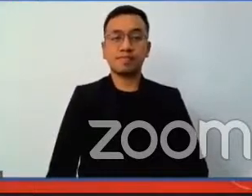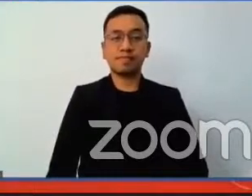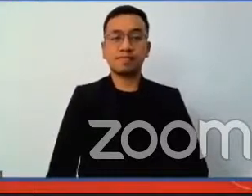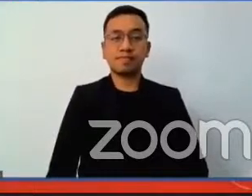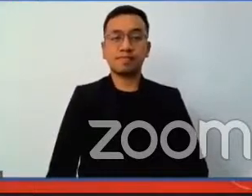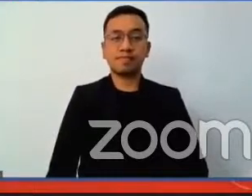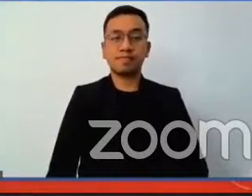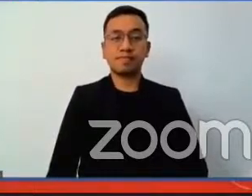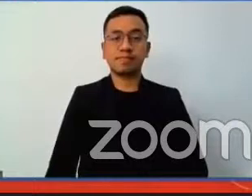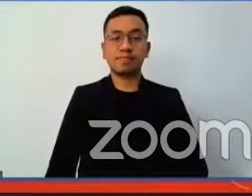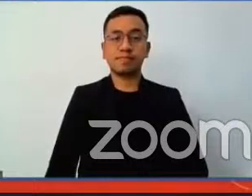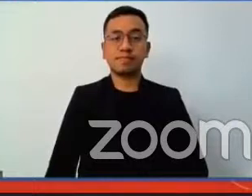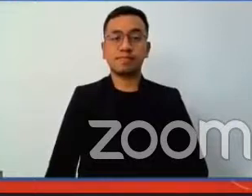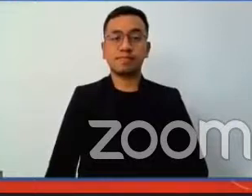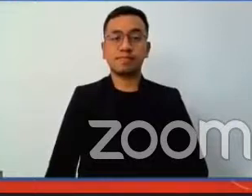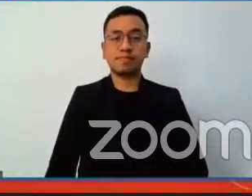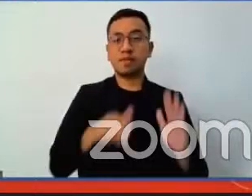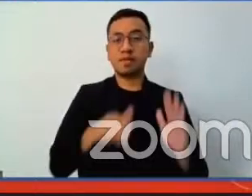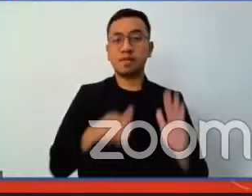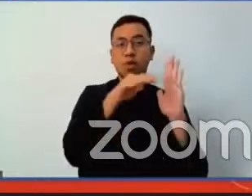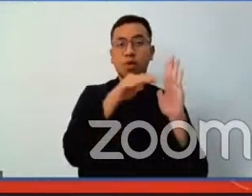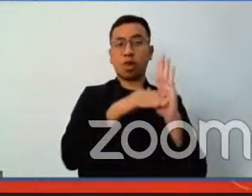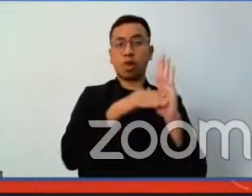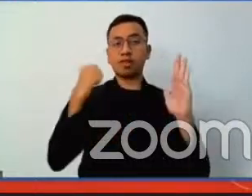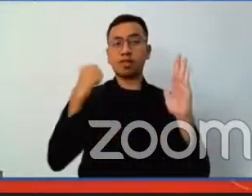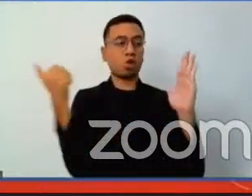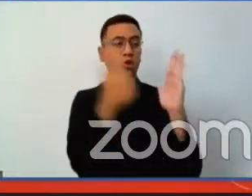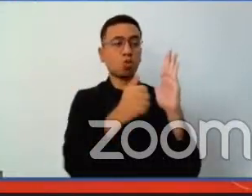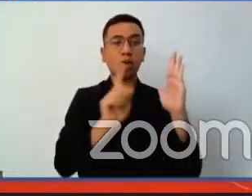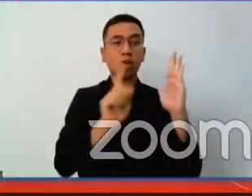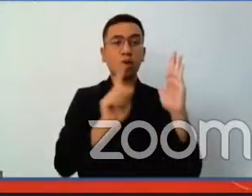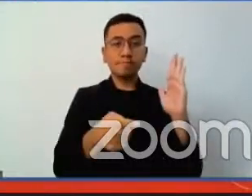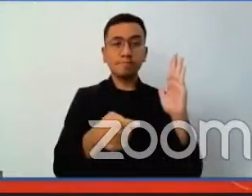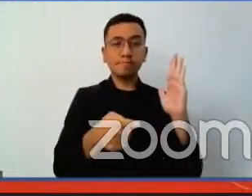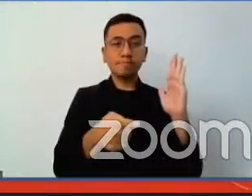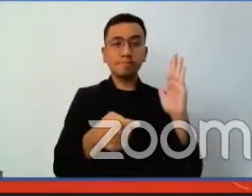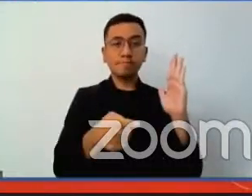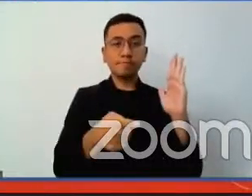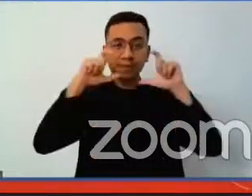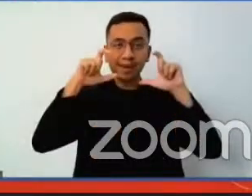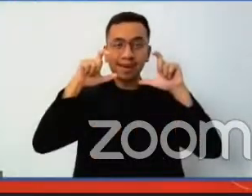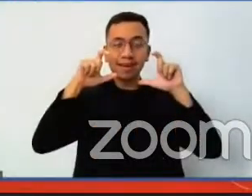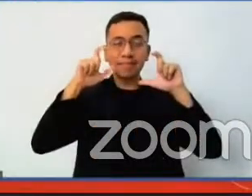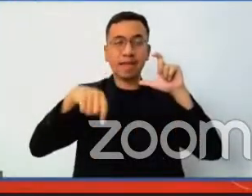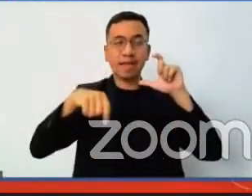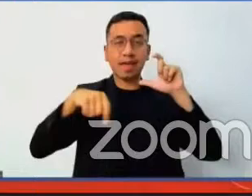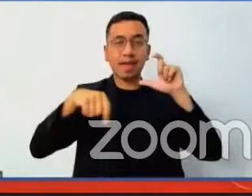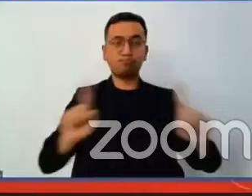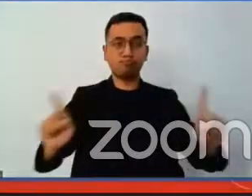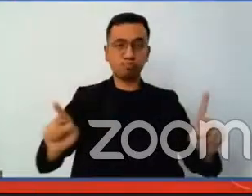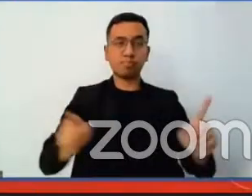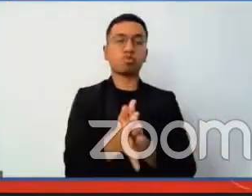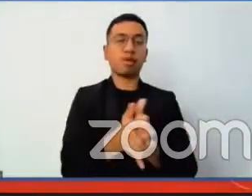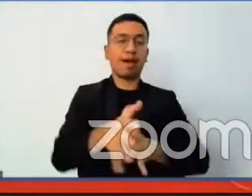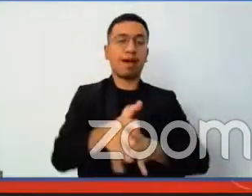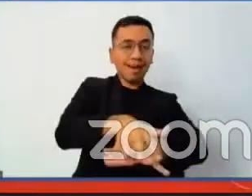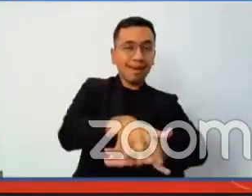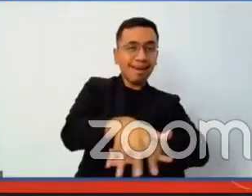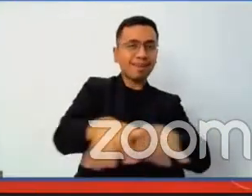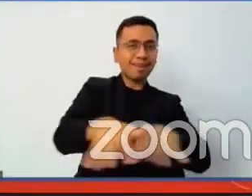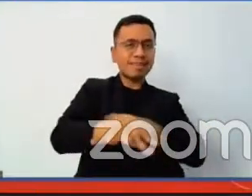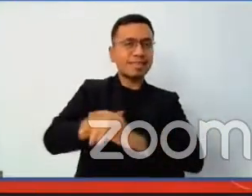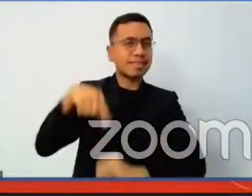Pastikan kita selalu menerapkan protokol kesehatan dengan menggunakan masker, menjaga jarak, dan selalu cuci tangan. Assalamualaikum